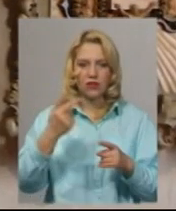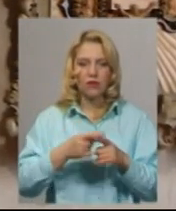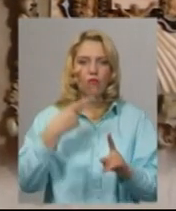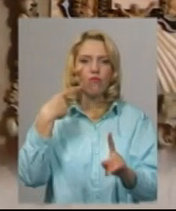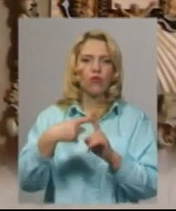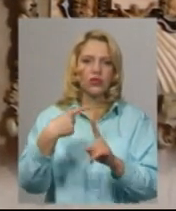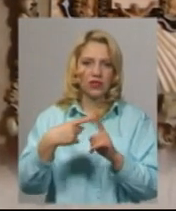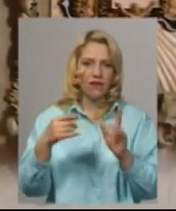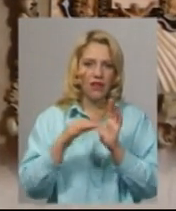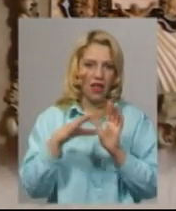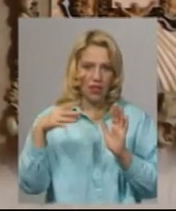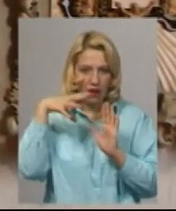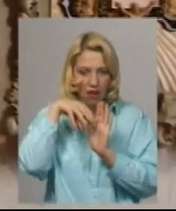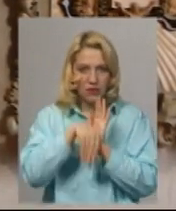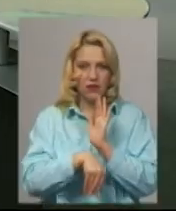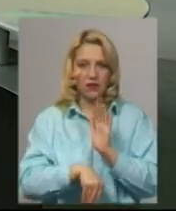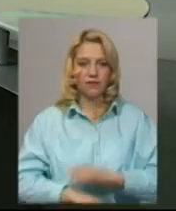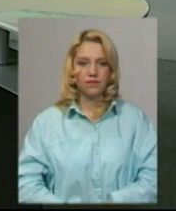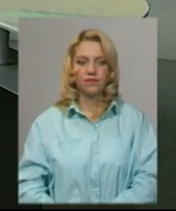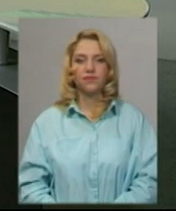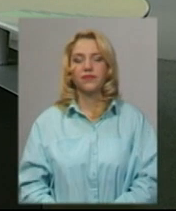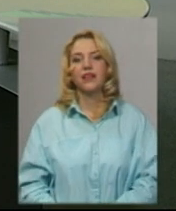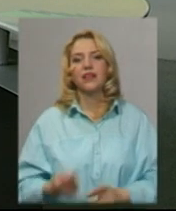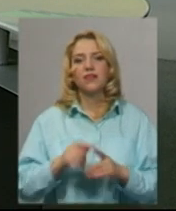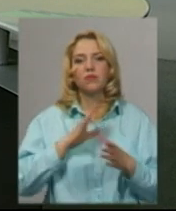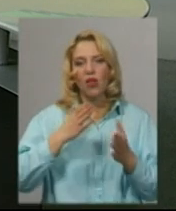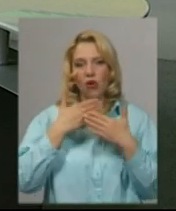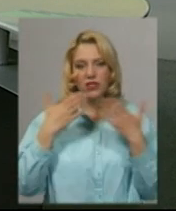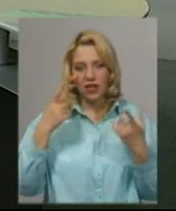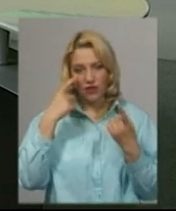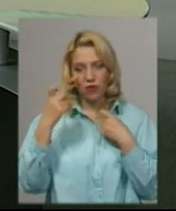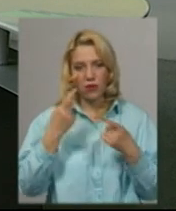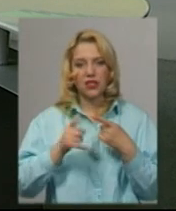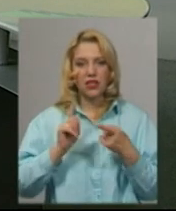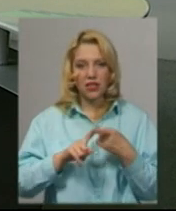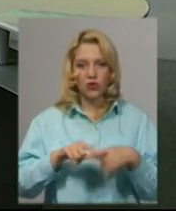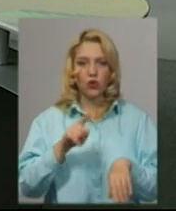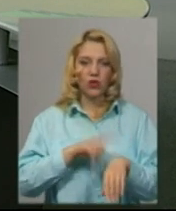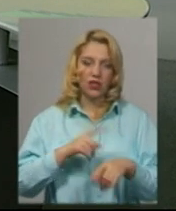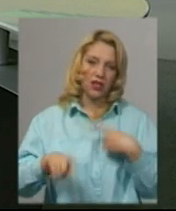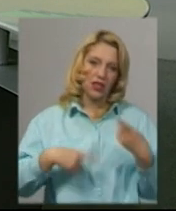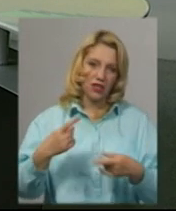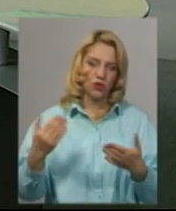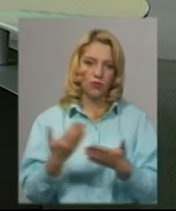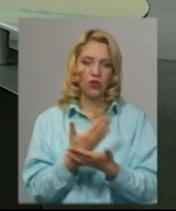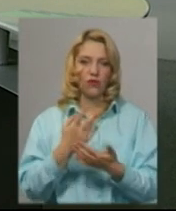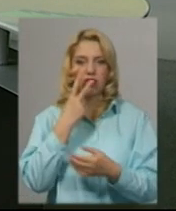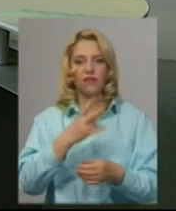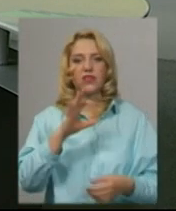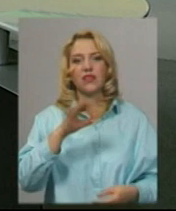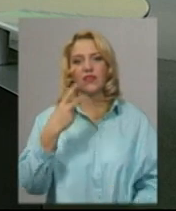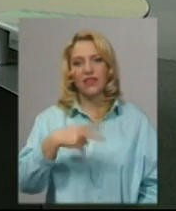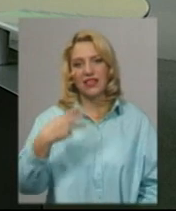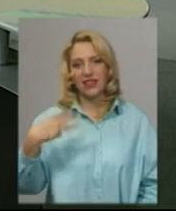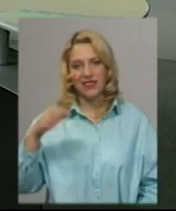Новини на Суспільному. Хмельницький. Це була остання інформація на цю годину. Наступний випуск новин – дивіться о 20